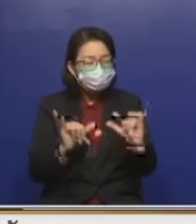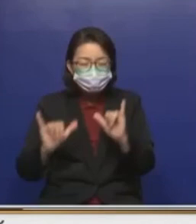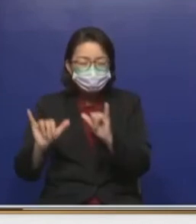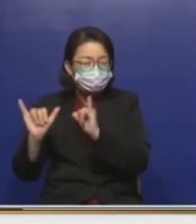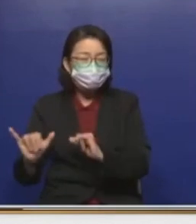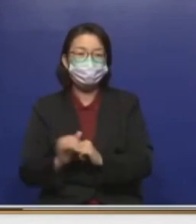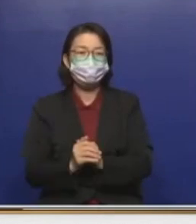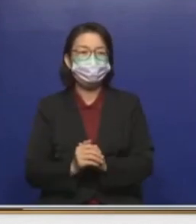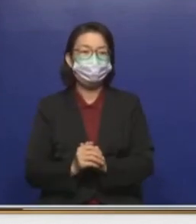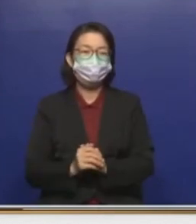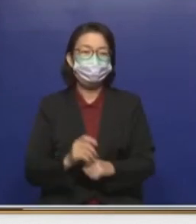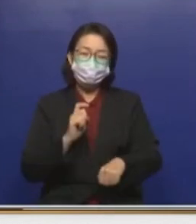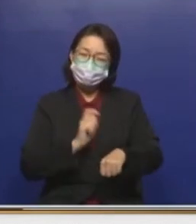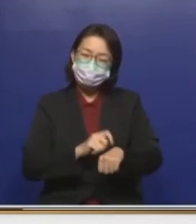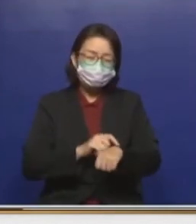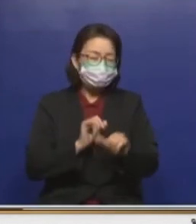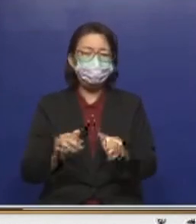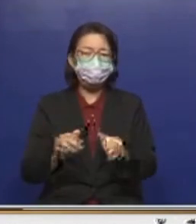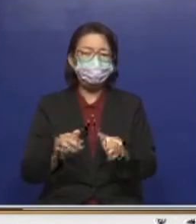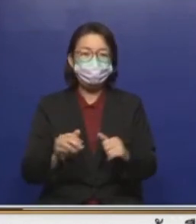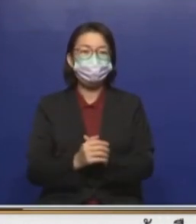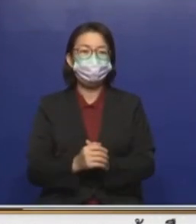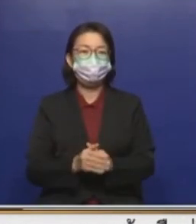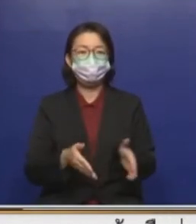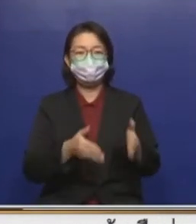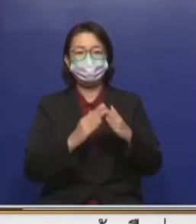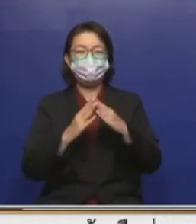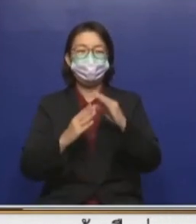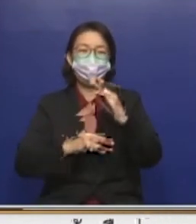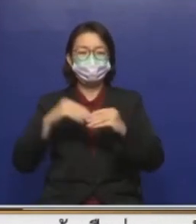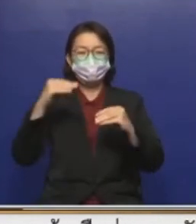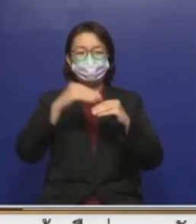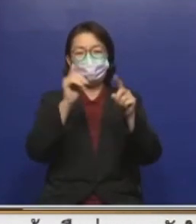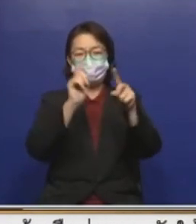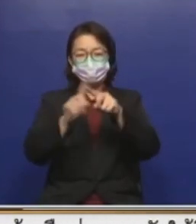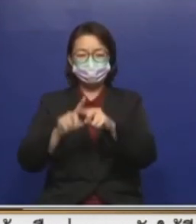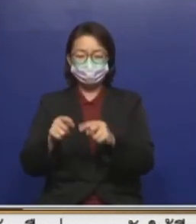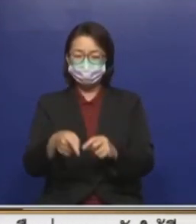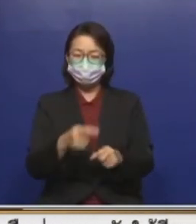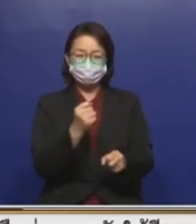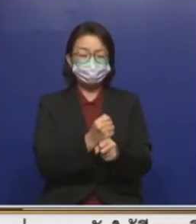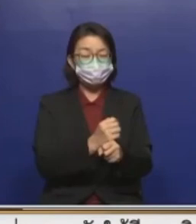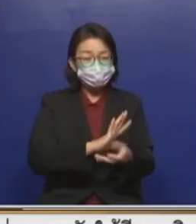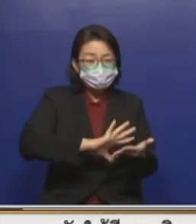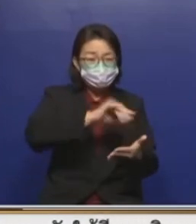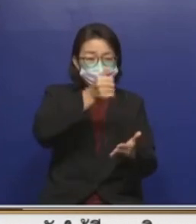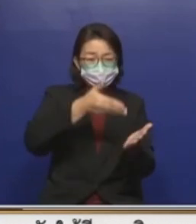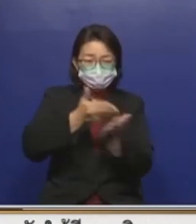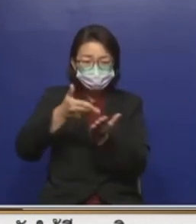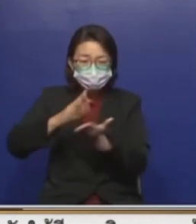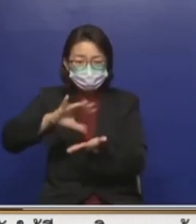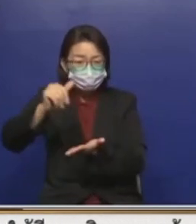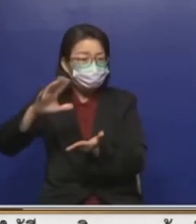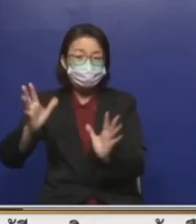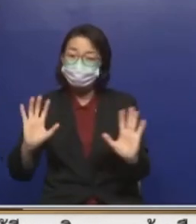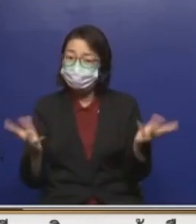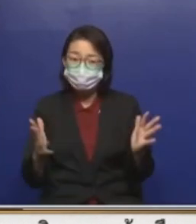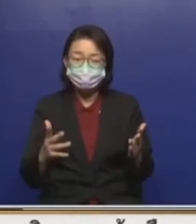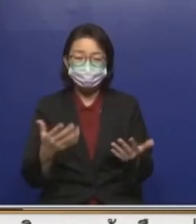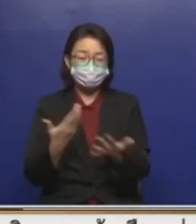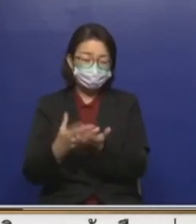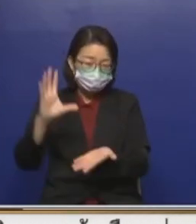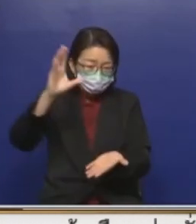บ้านที่ไม่เคยเสร็จก็เหมือนกับโครงการต่างๆที่ไม่เคยสำเร็จใช้งบประมาณไปจนหมด